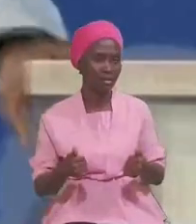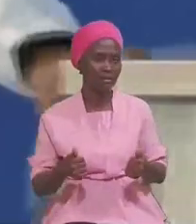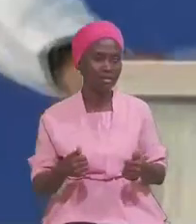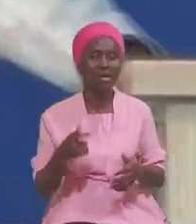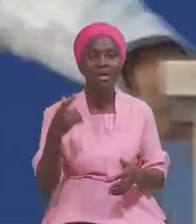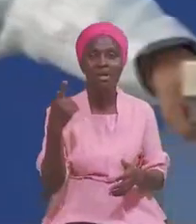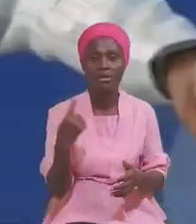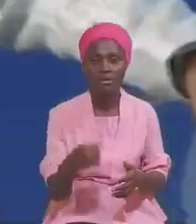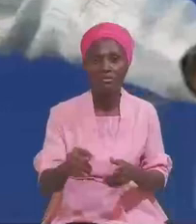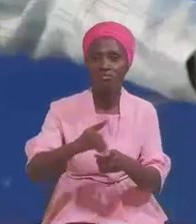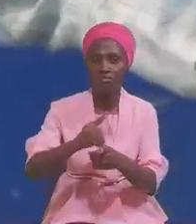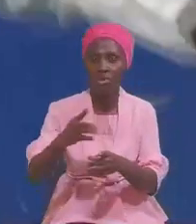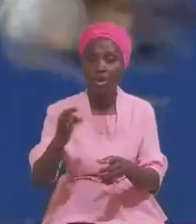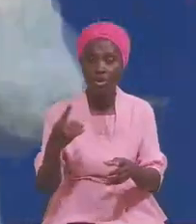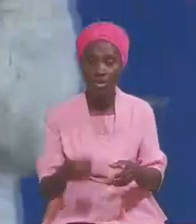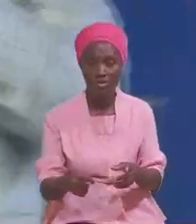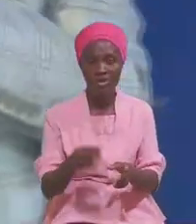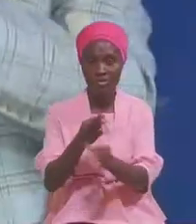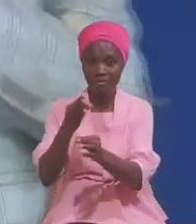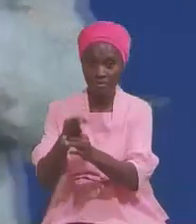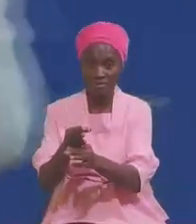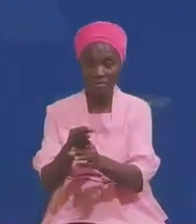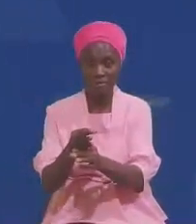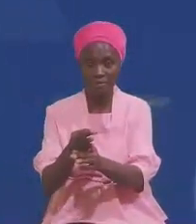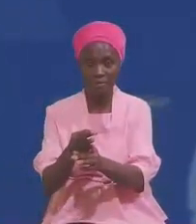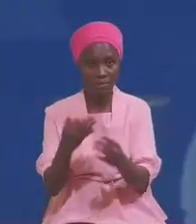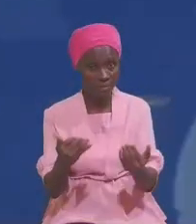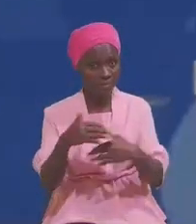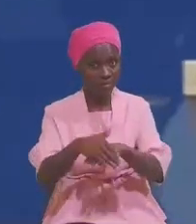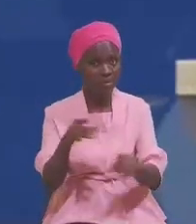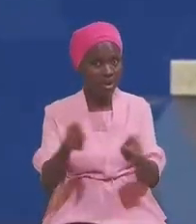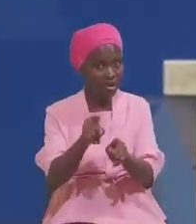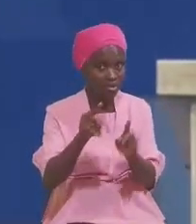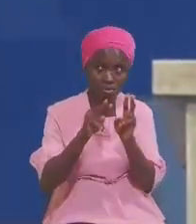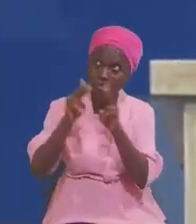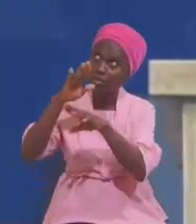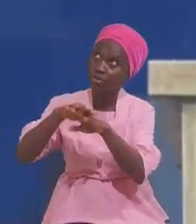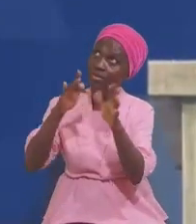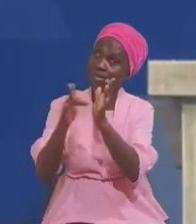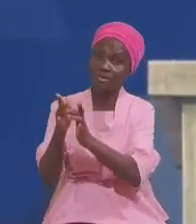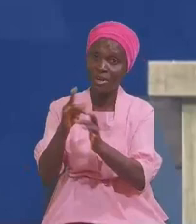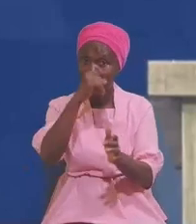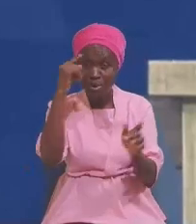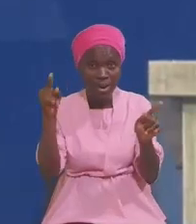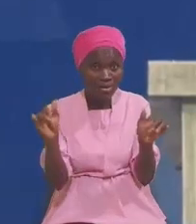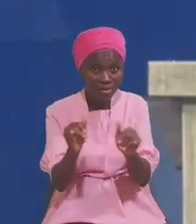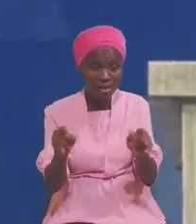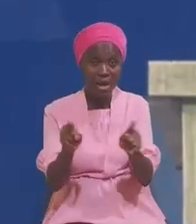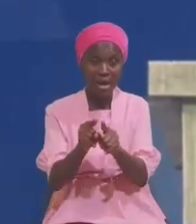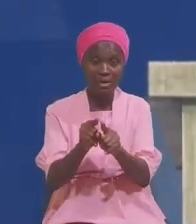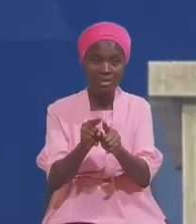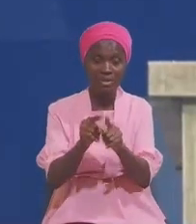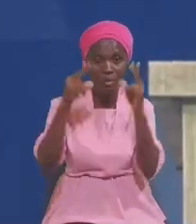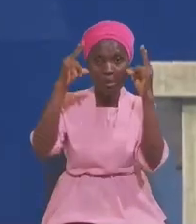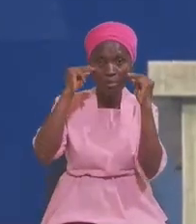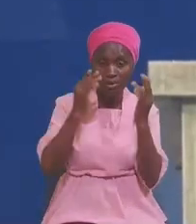des fidèles ce soir, comme vous regardez Jésus, parce que comme Moïse a élevé le serpent